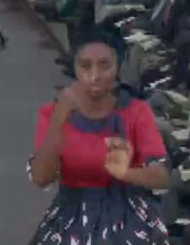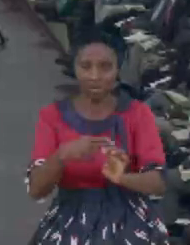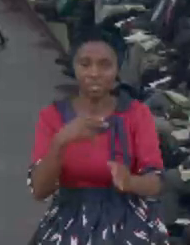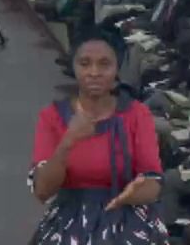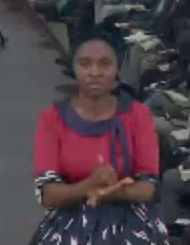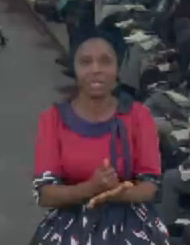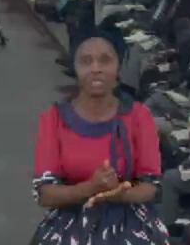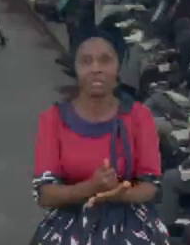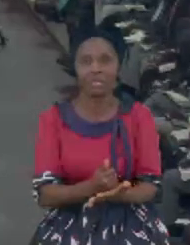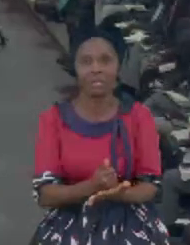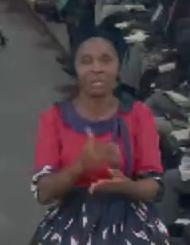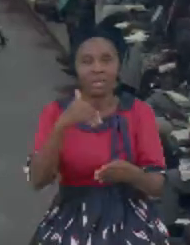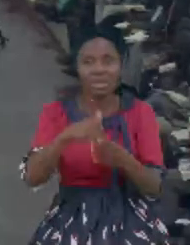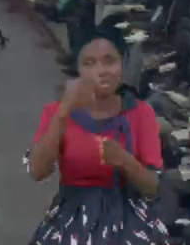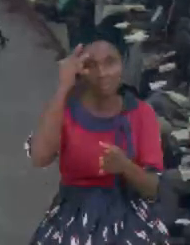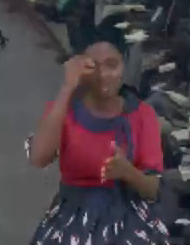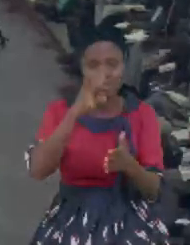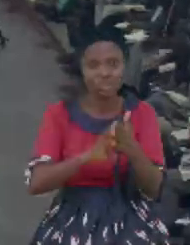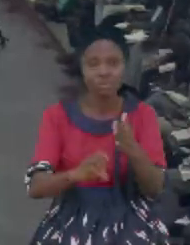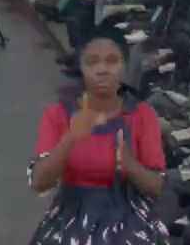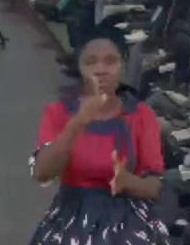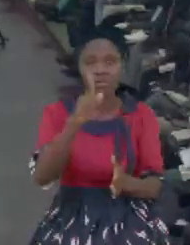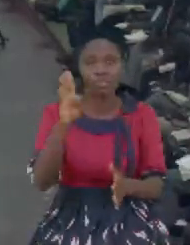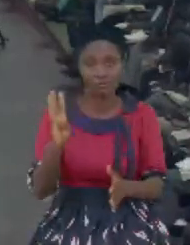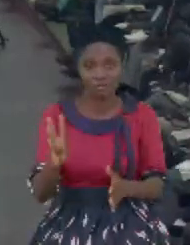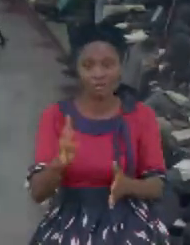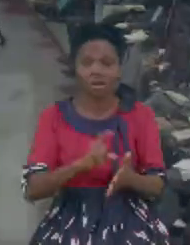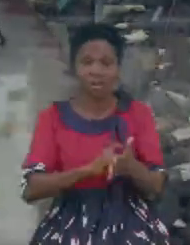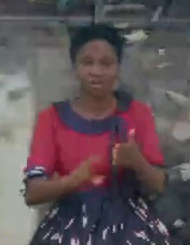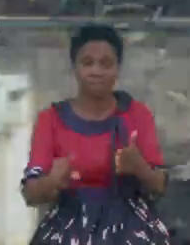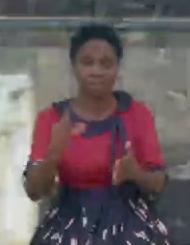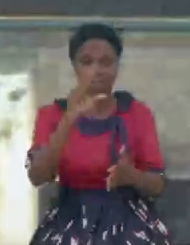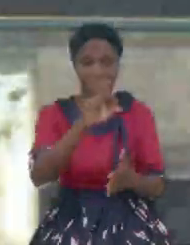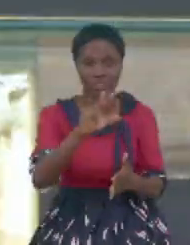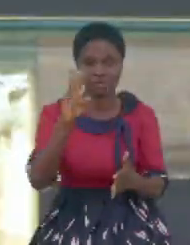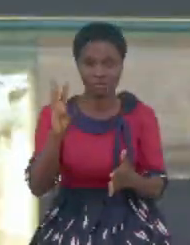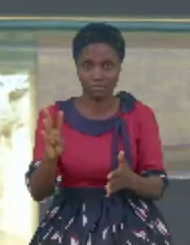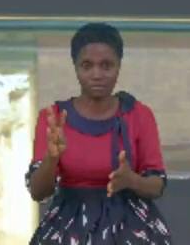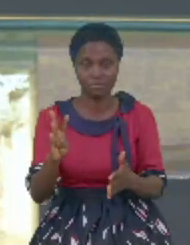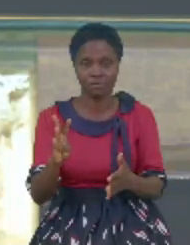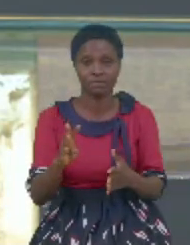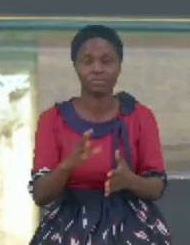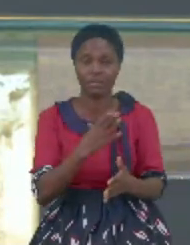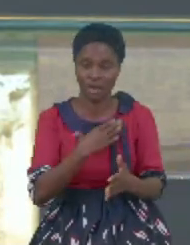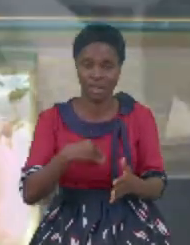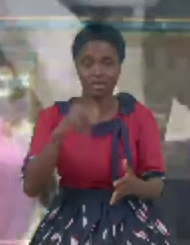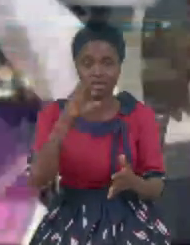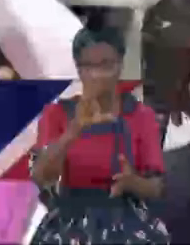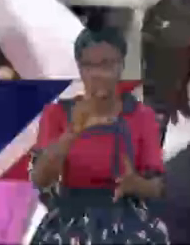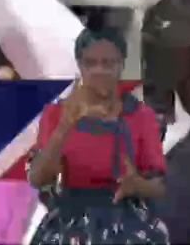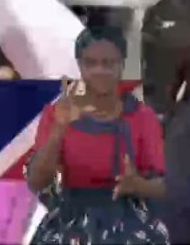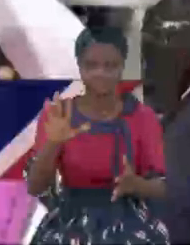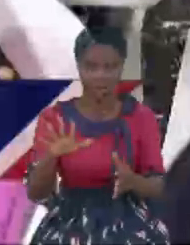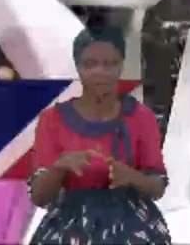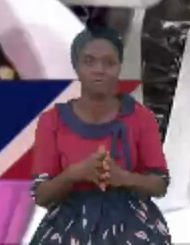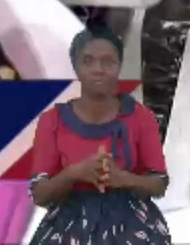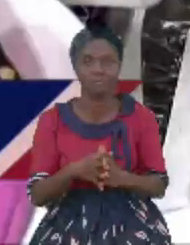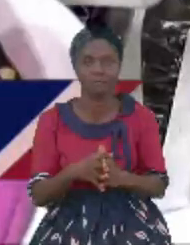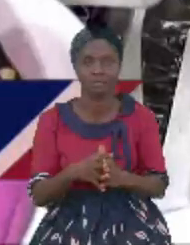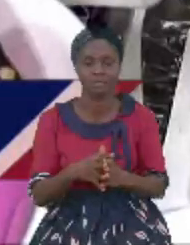nom de Jésus-Christ. Matthieu 24, Matthieu 24, Matthieu 24,